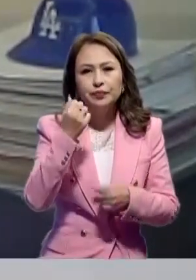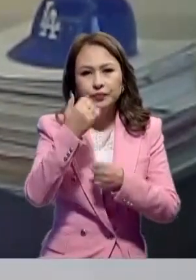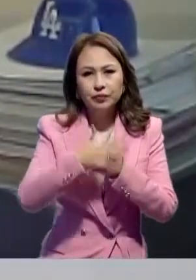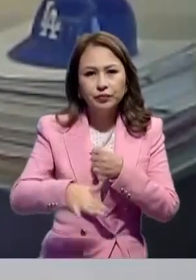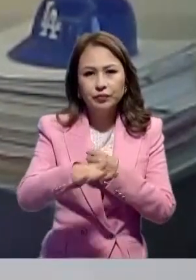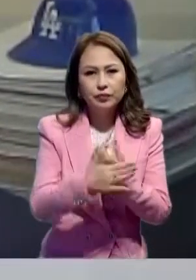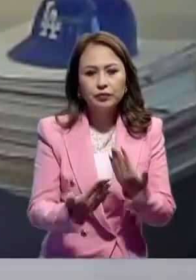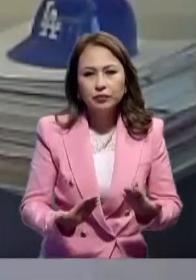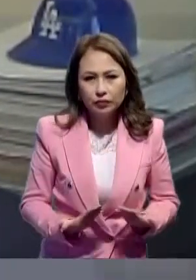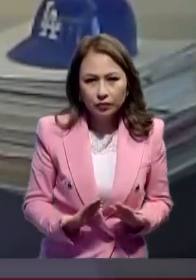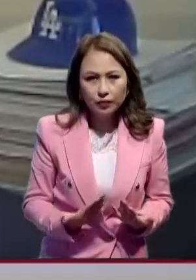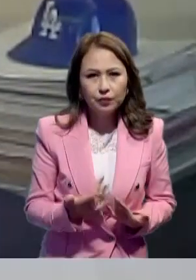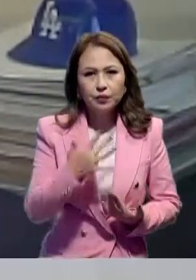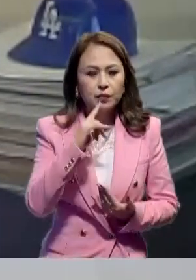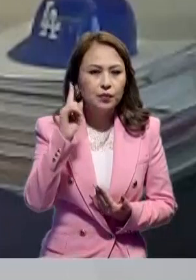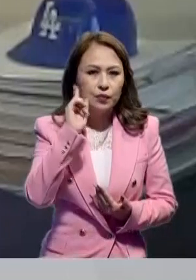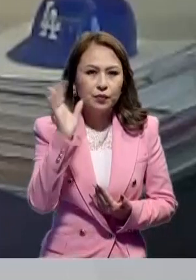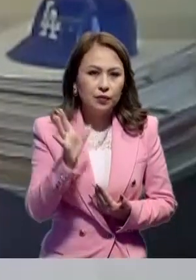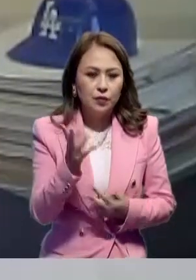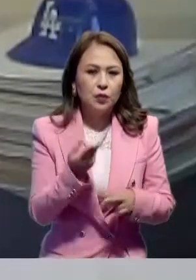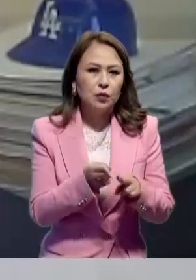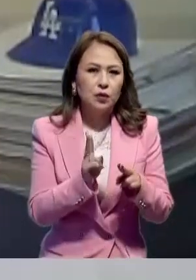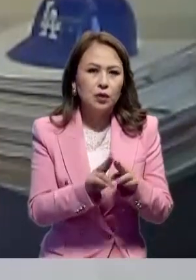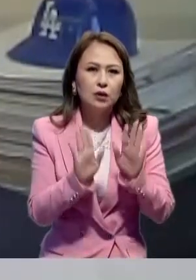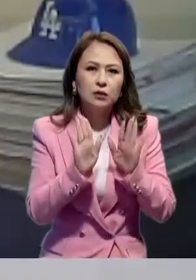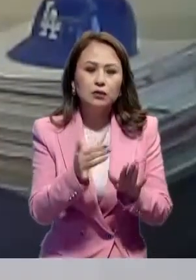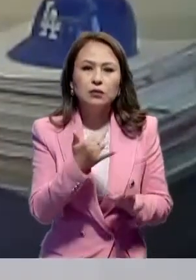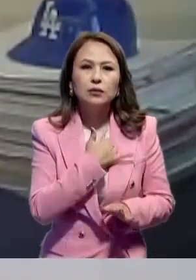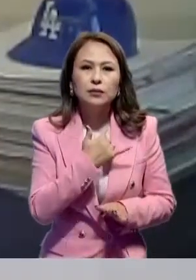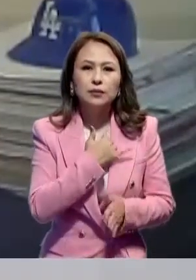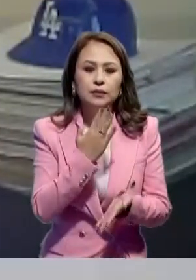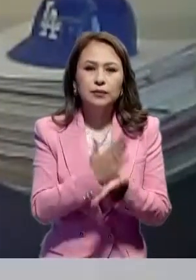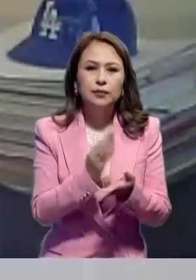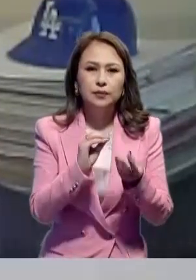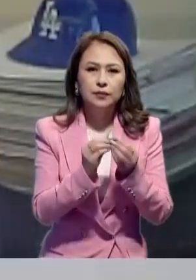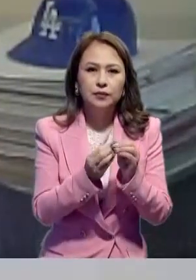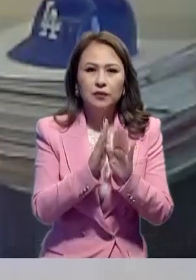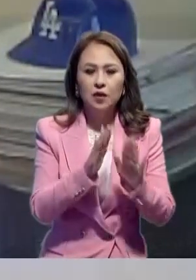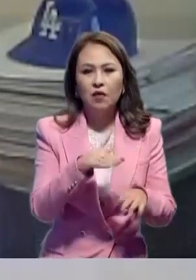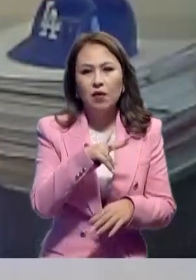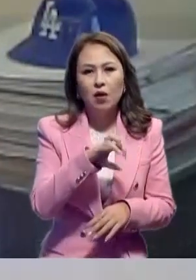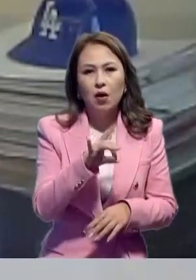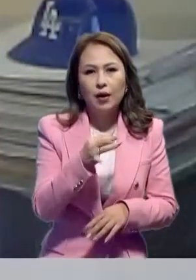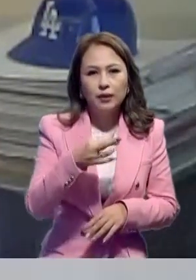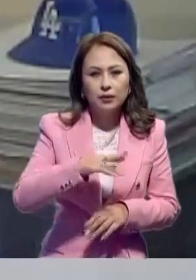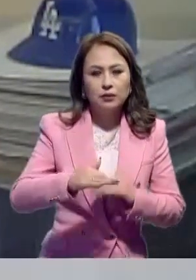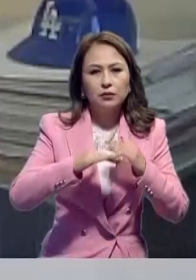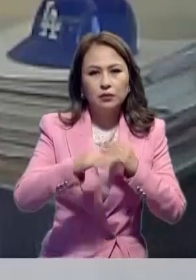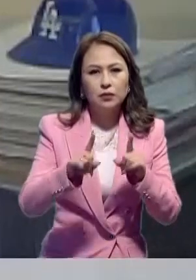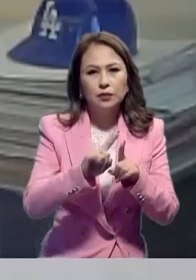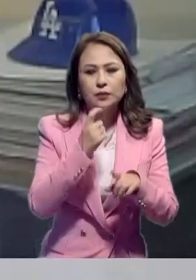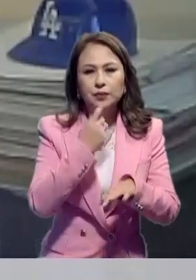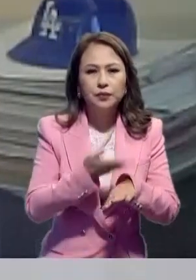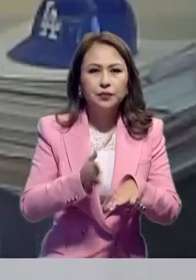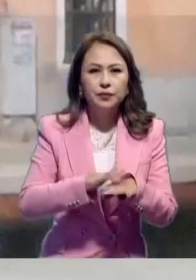аудандарының тұрғындары үшін көп қолайсыздық туындайды. Бұл тек бізде ғана бар мәселе емес. Флоренция мен Рим жұрты да осындай